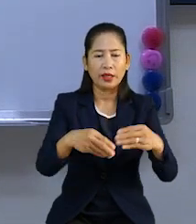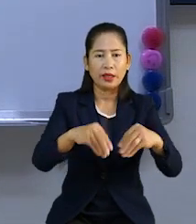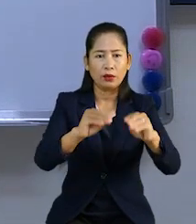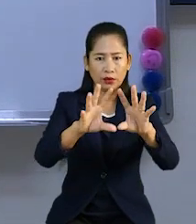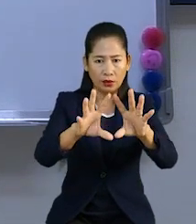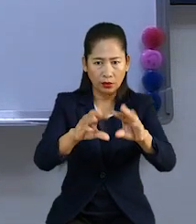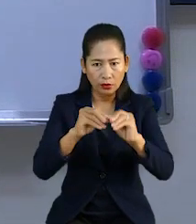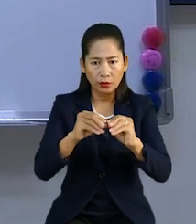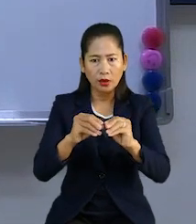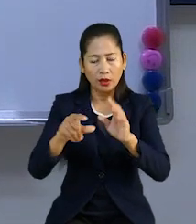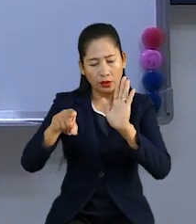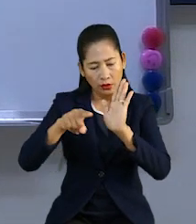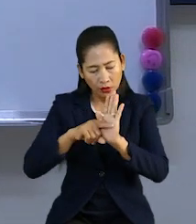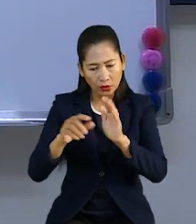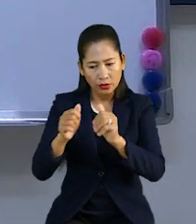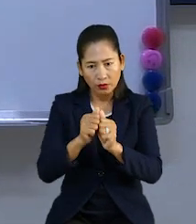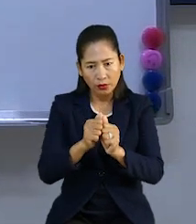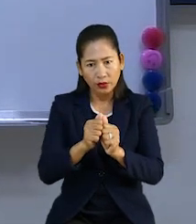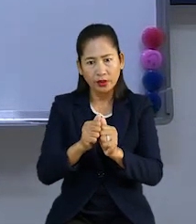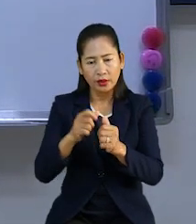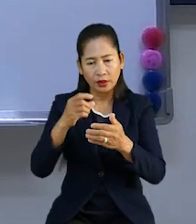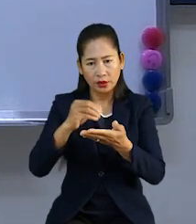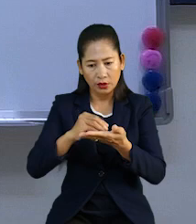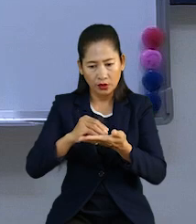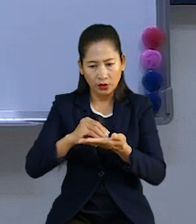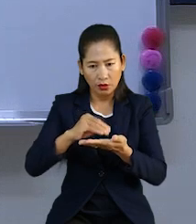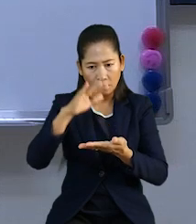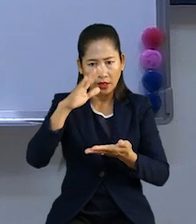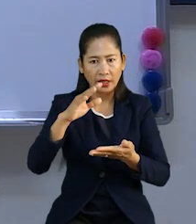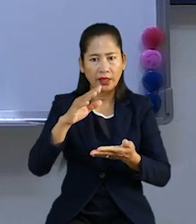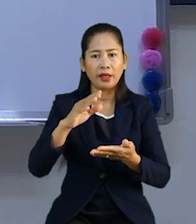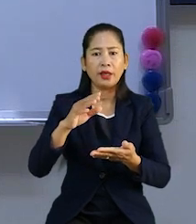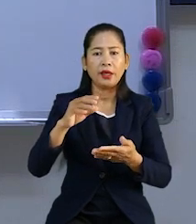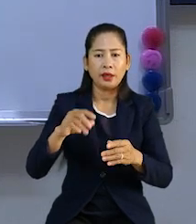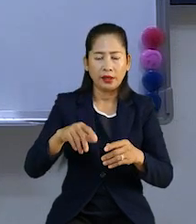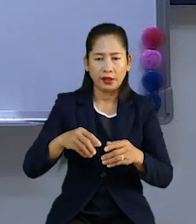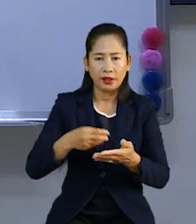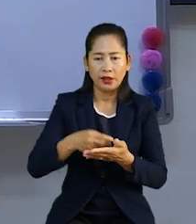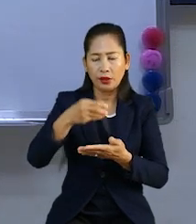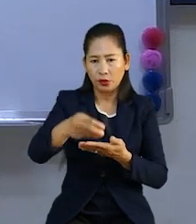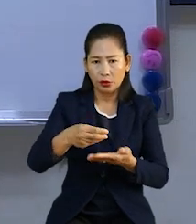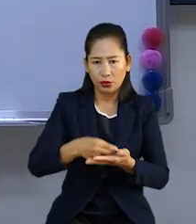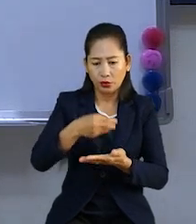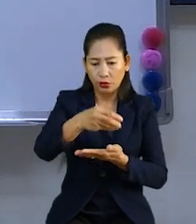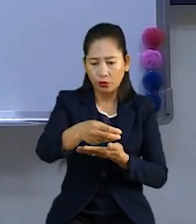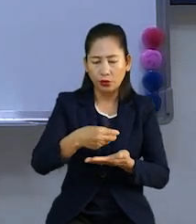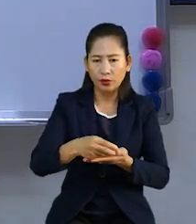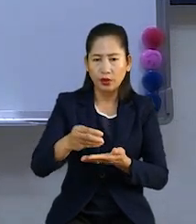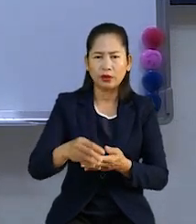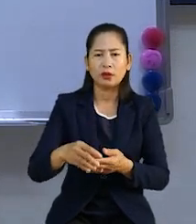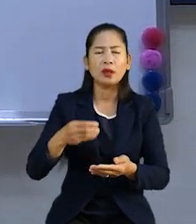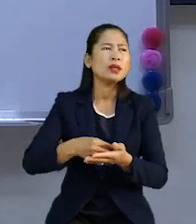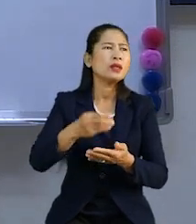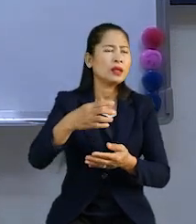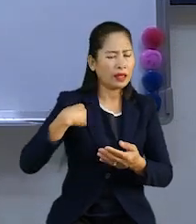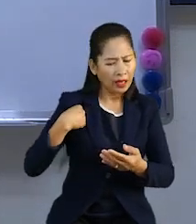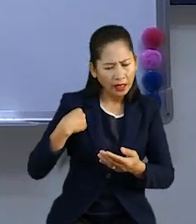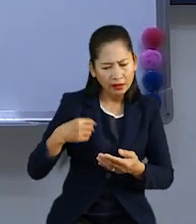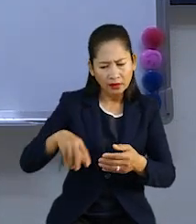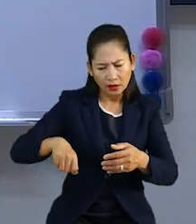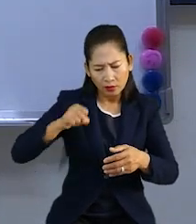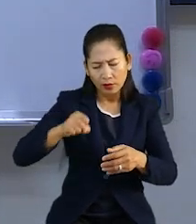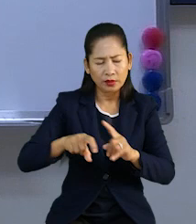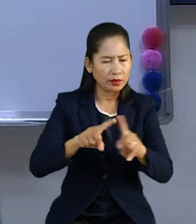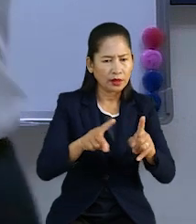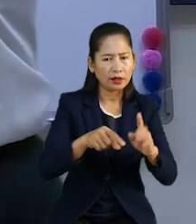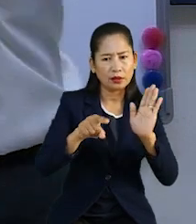tự túa tự đo chiều mùi nâng đầm lại nầy tung nỉnh chà chẳng mẹ phải đọc lưu cả bộp đế tình ấy cả đói cứ dương trâu